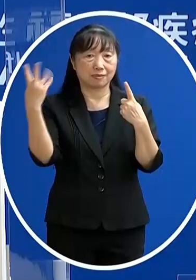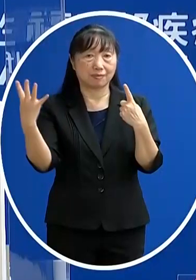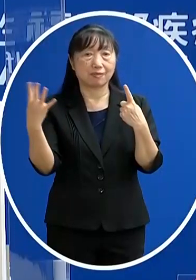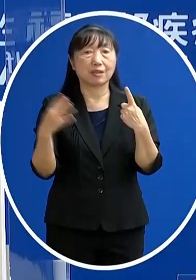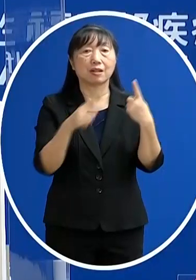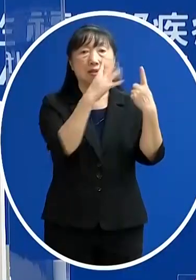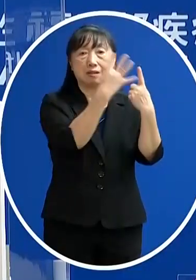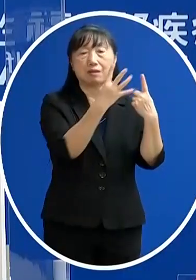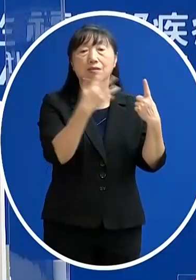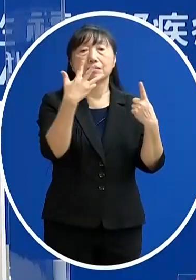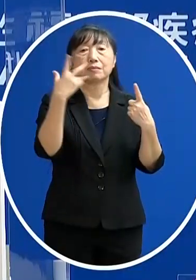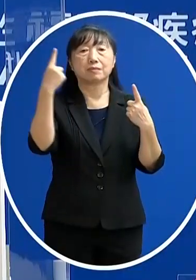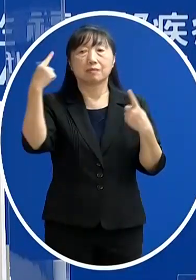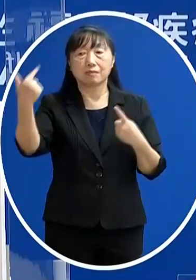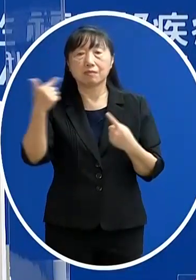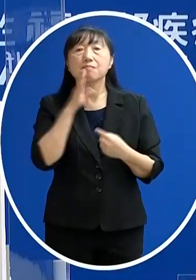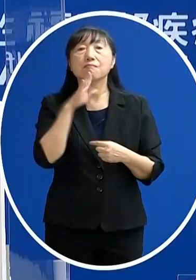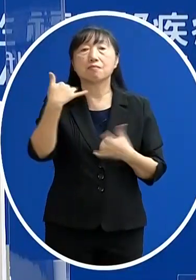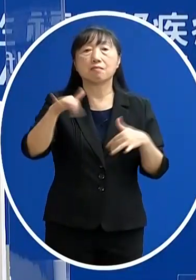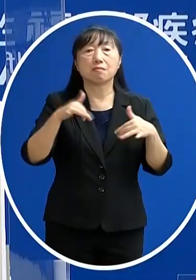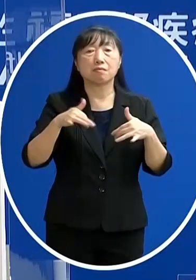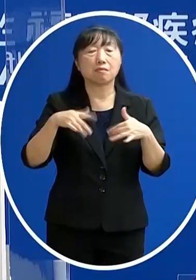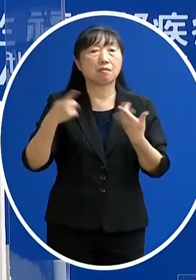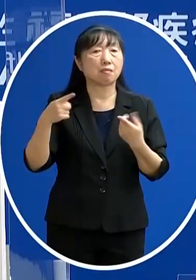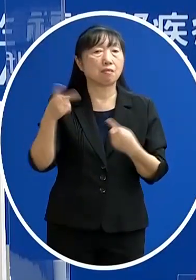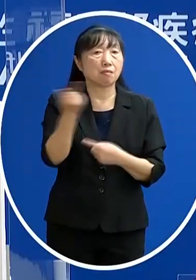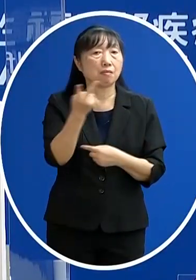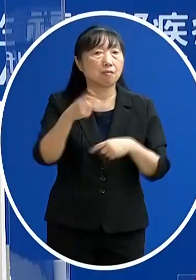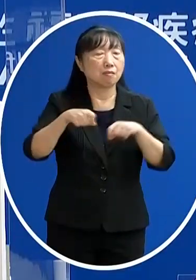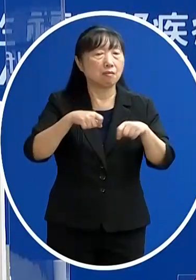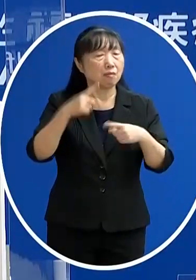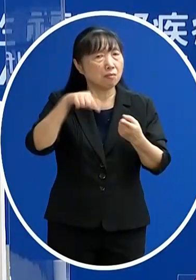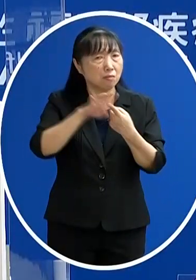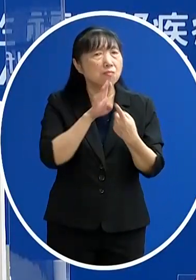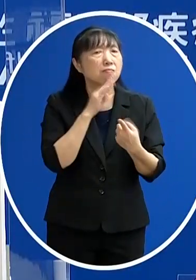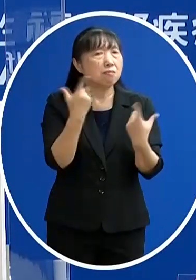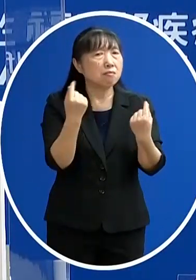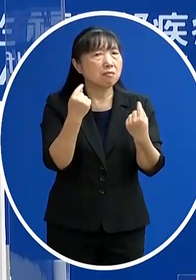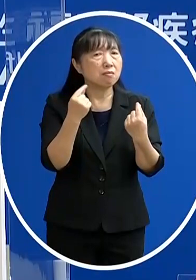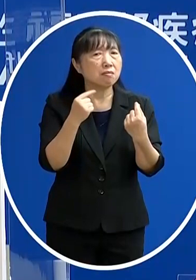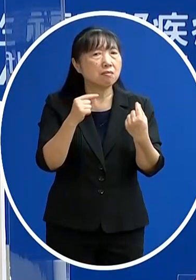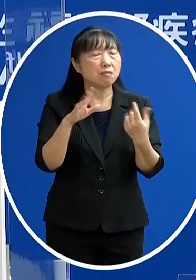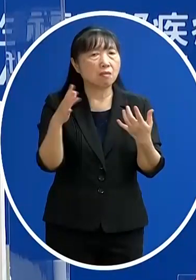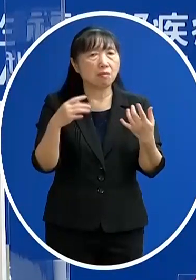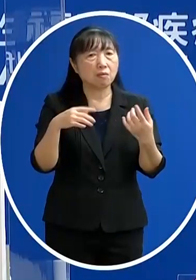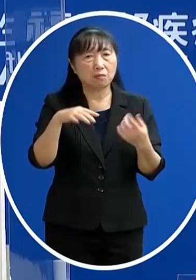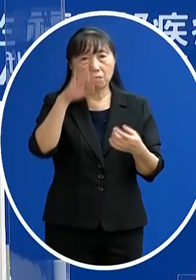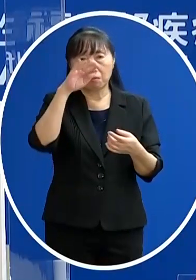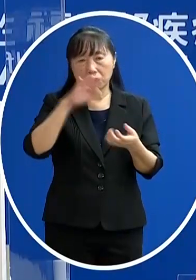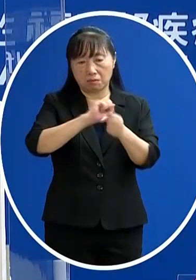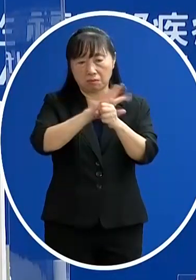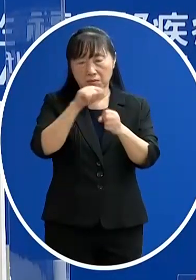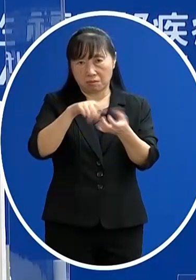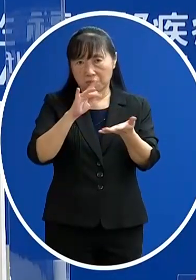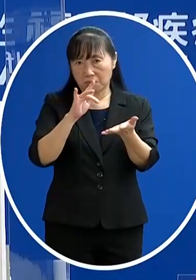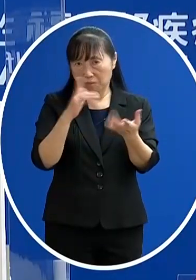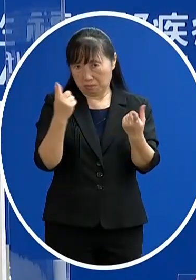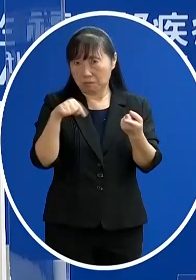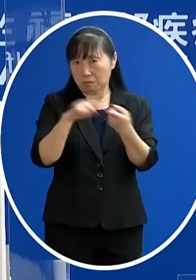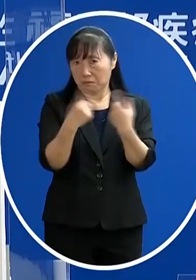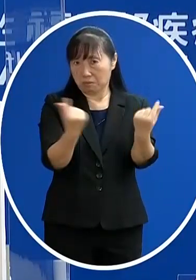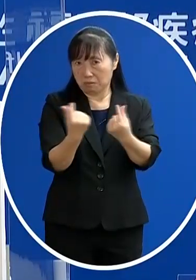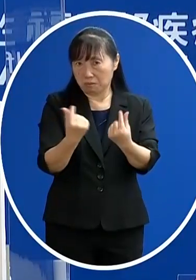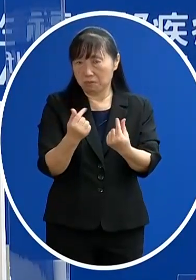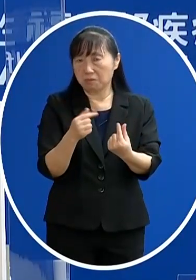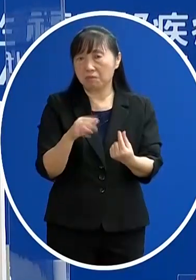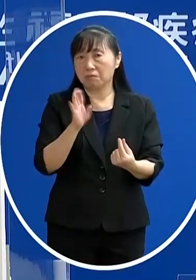14734、14816哈，现在还没有这归在这个同，虽然它看起来是同一个变异株，可是这关联性还没找到，所以在这